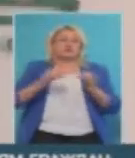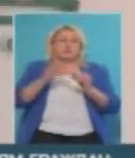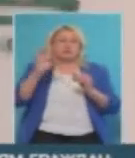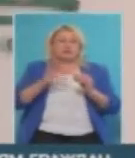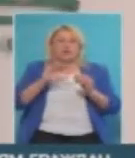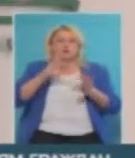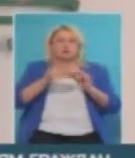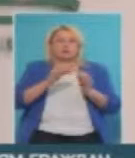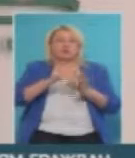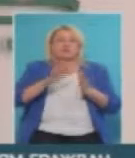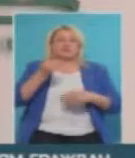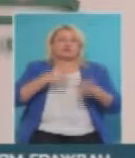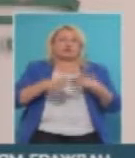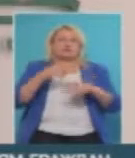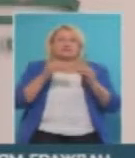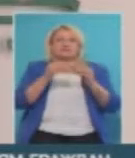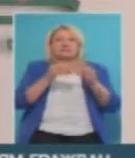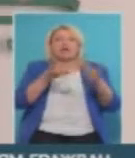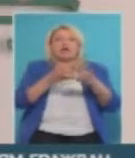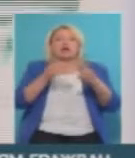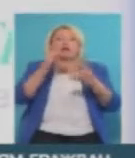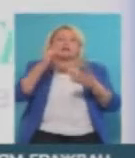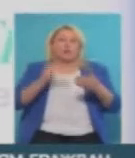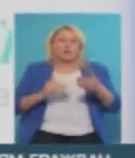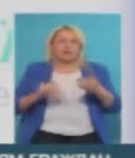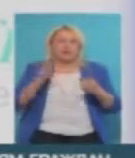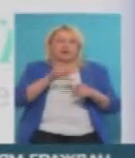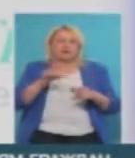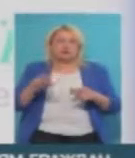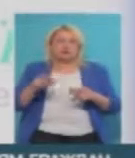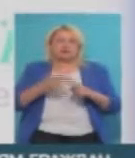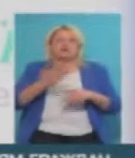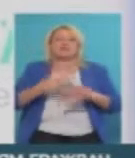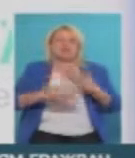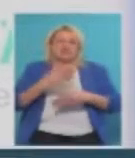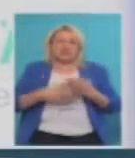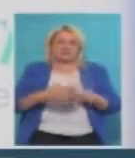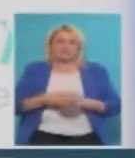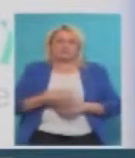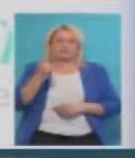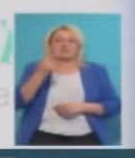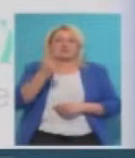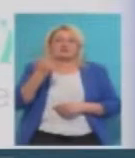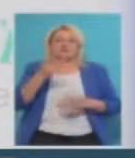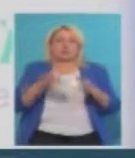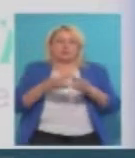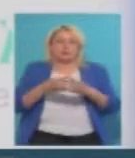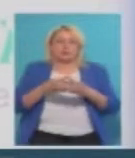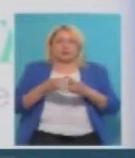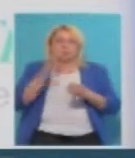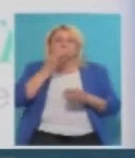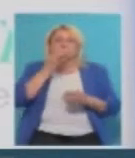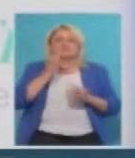от суммы выплат вернут 10 категориям граждан. Это инвалиды первой, второй, третьей группы,